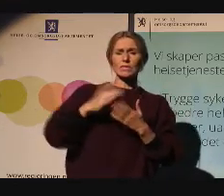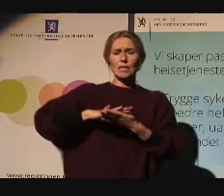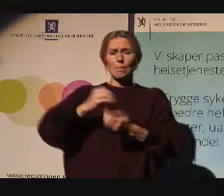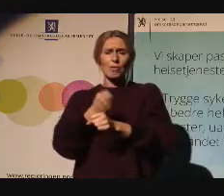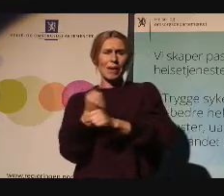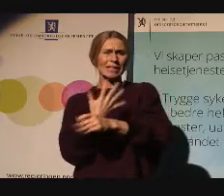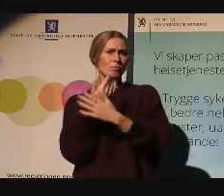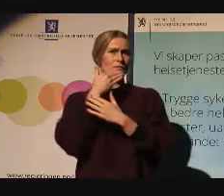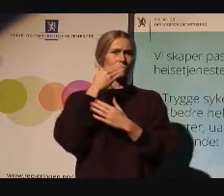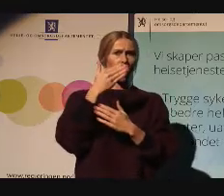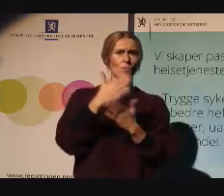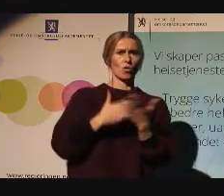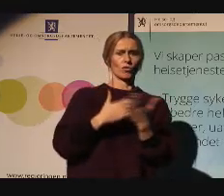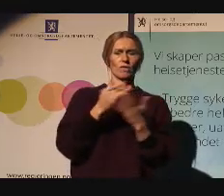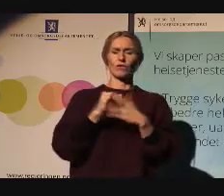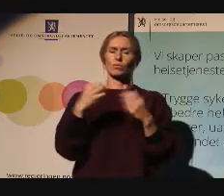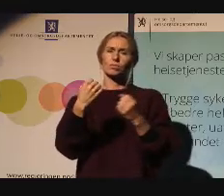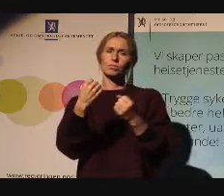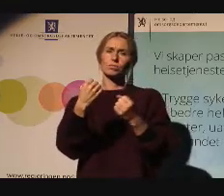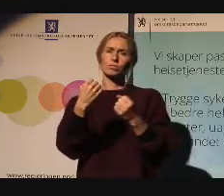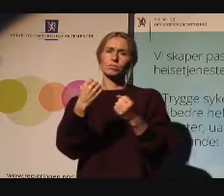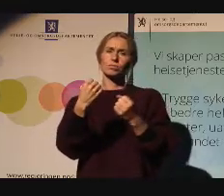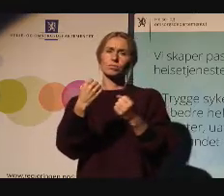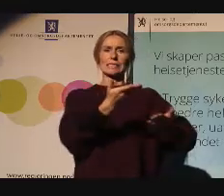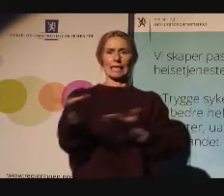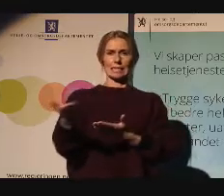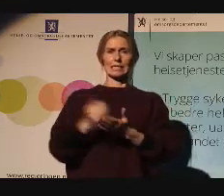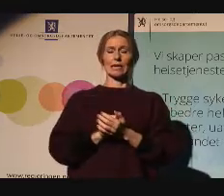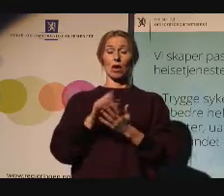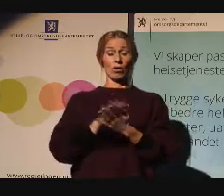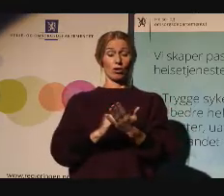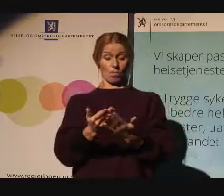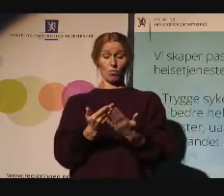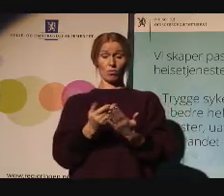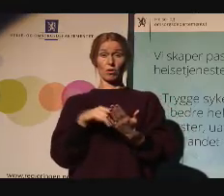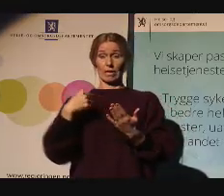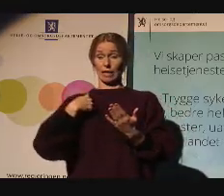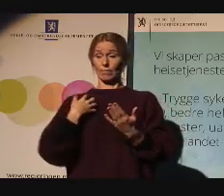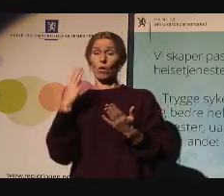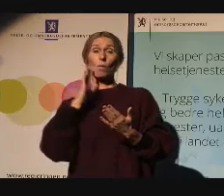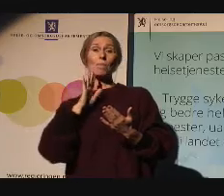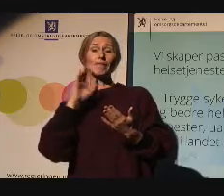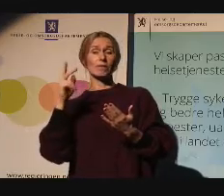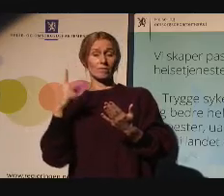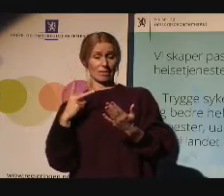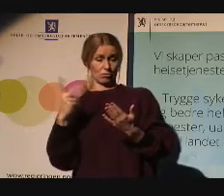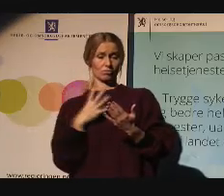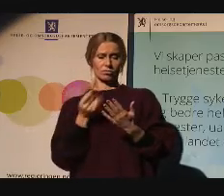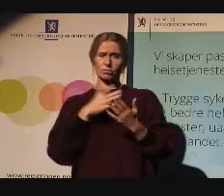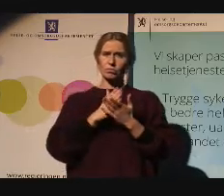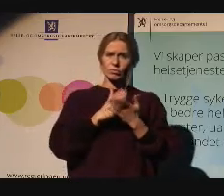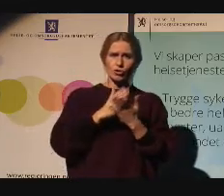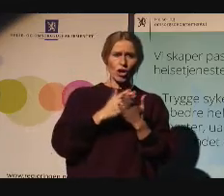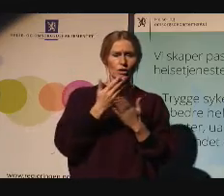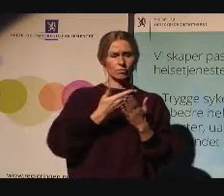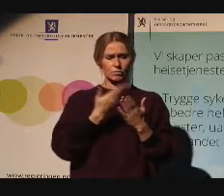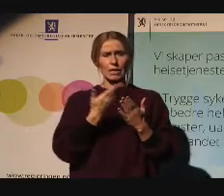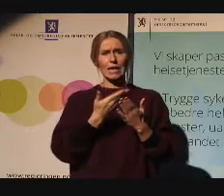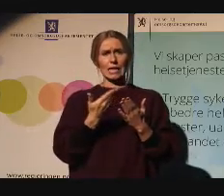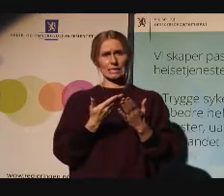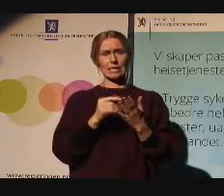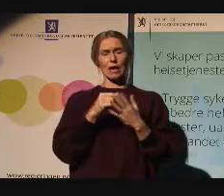kan styrkes ytterligere. Og det en rapport som meg og Bent kommer til å gå grundig inn i, og kommer også tilbake